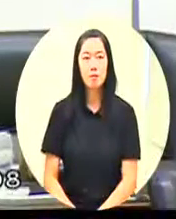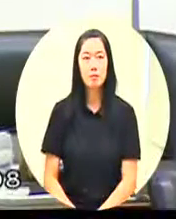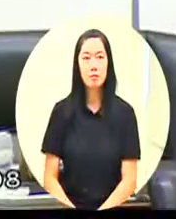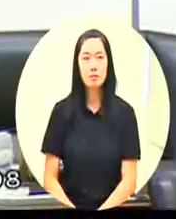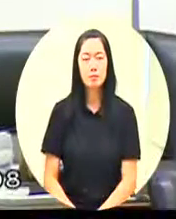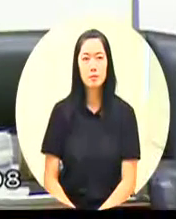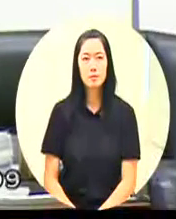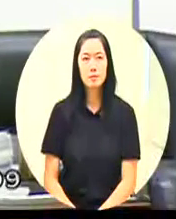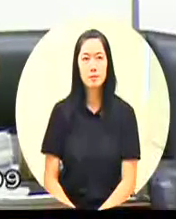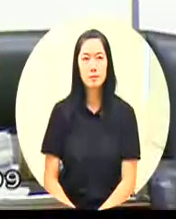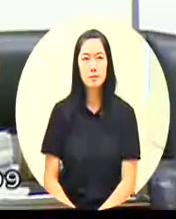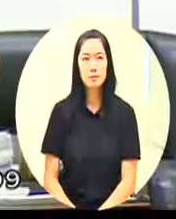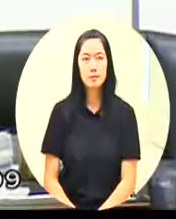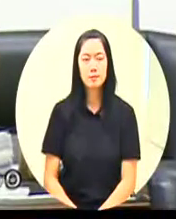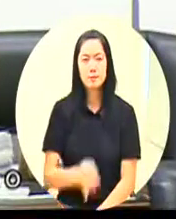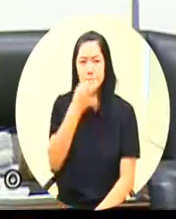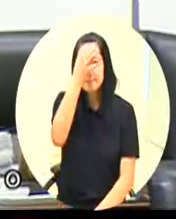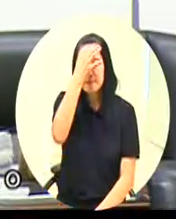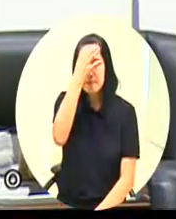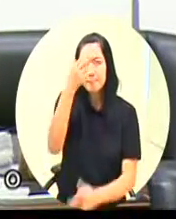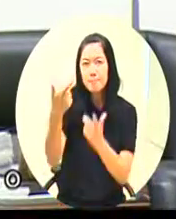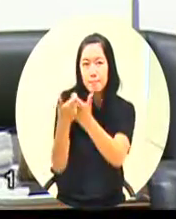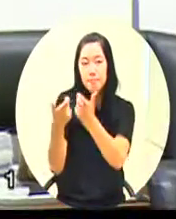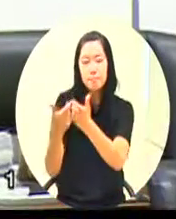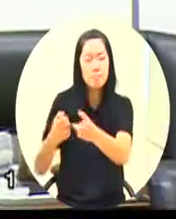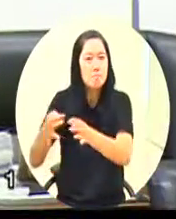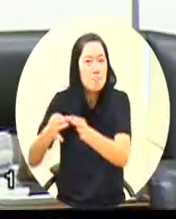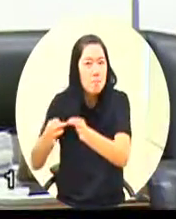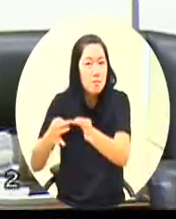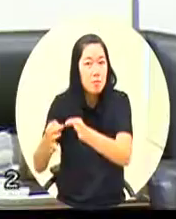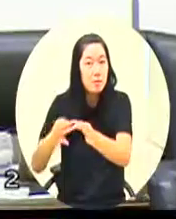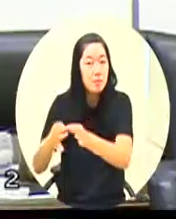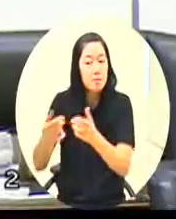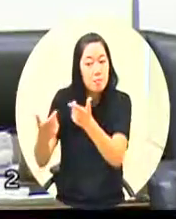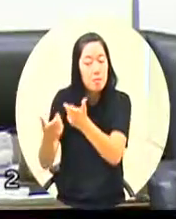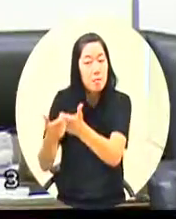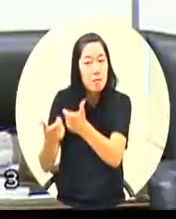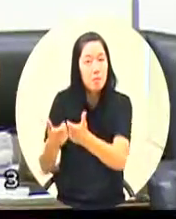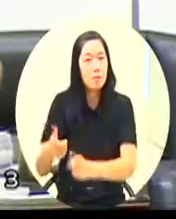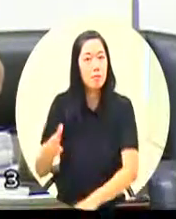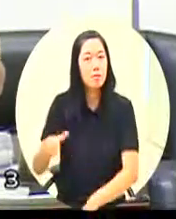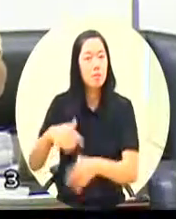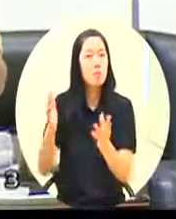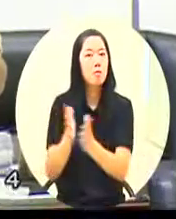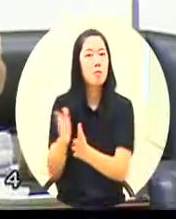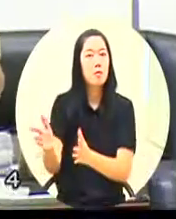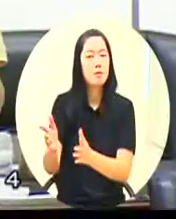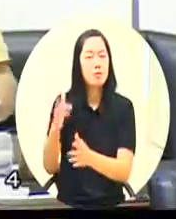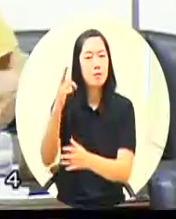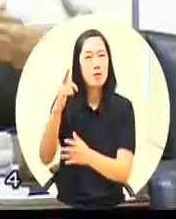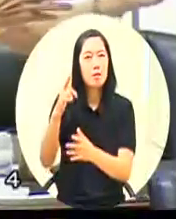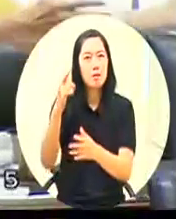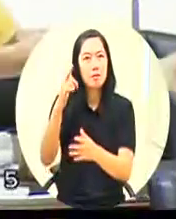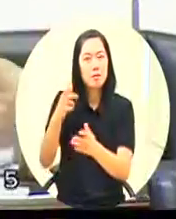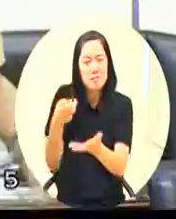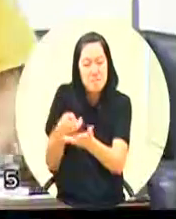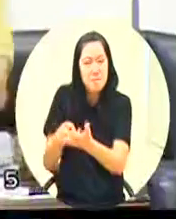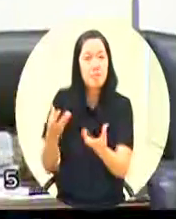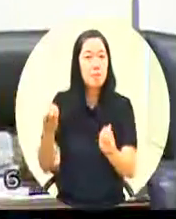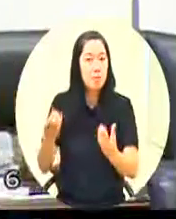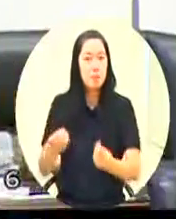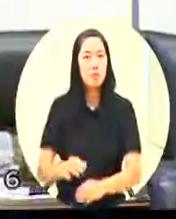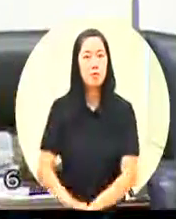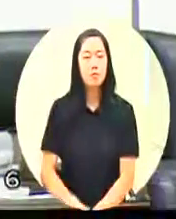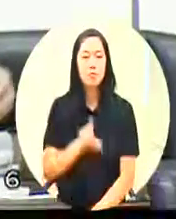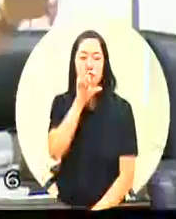了配合那些生意人、商人，把所有的都松绑之后，哦，要这什么叫做自